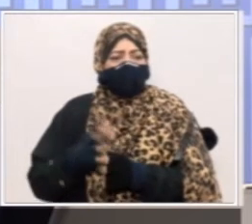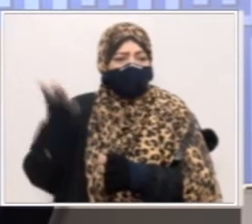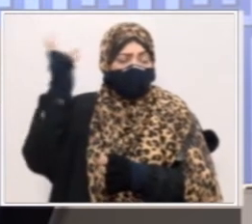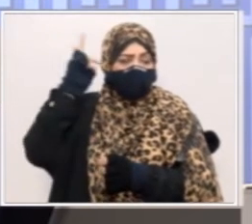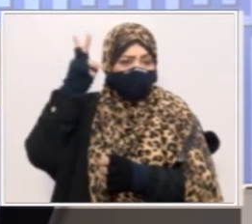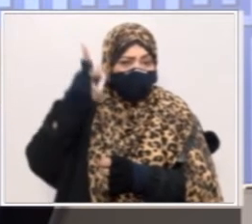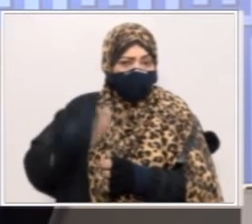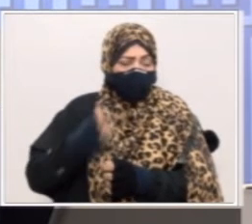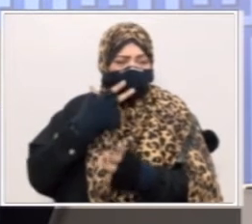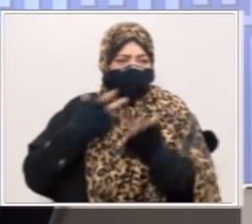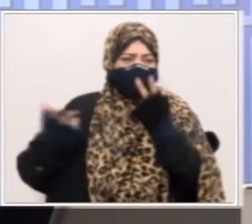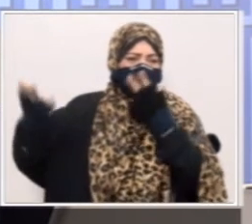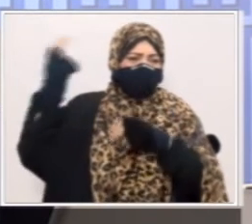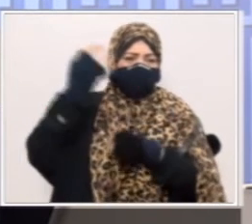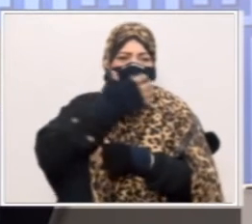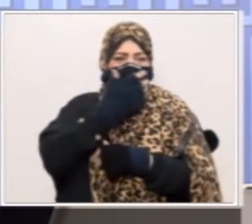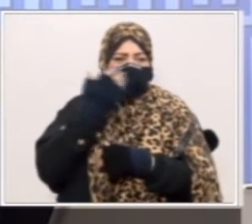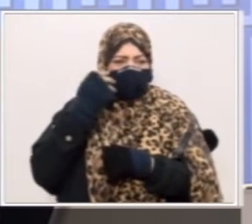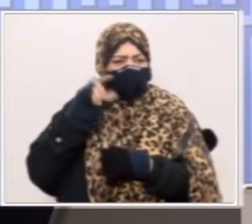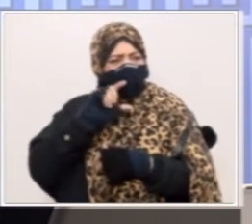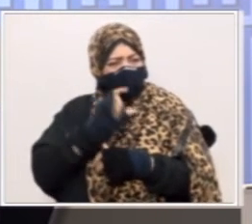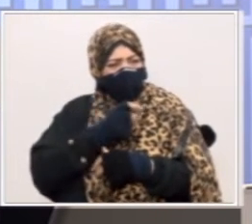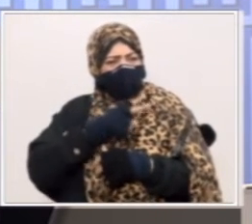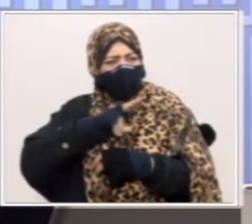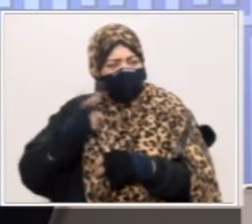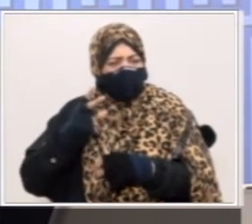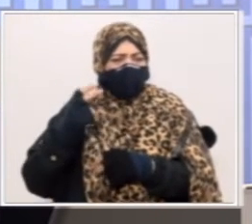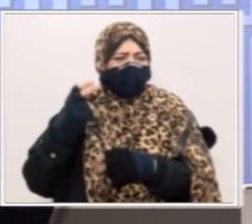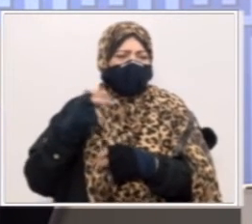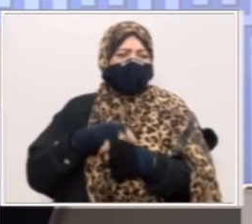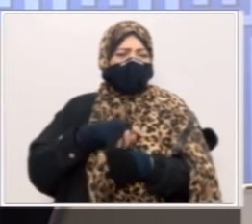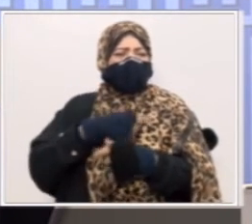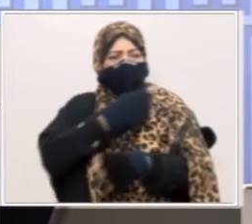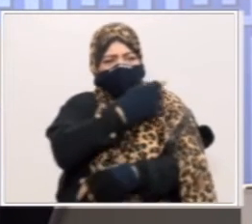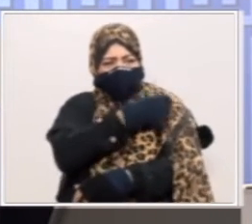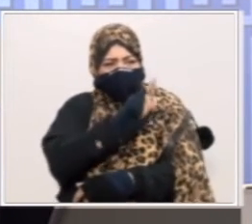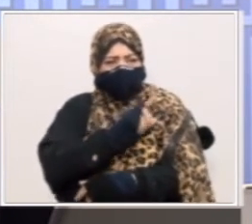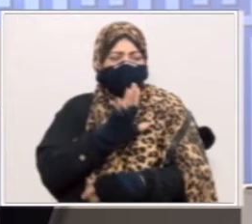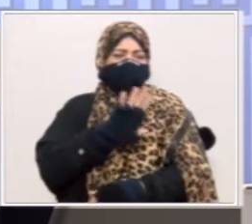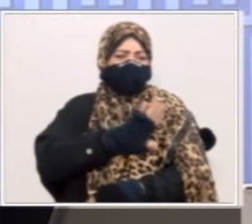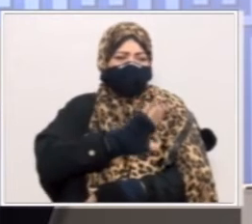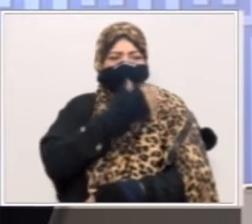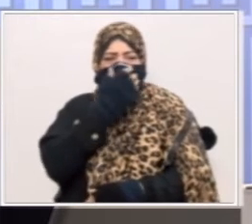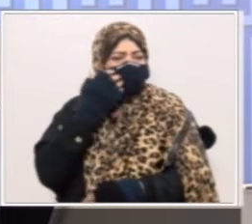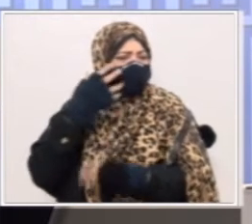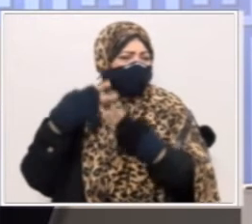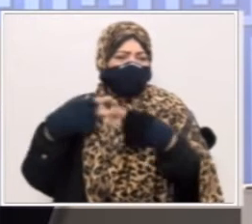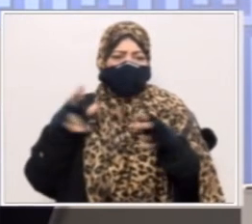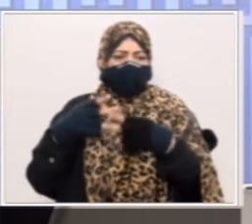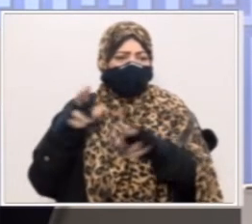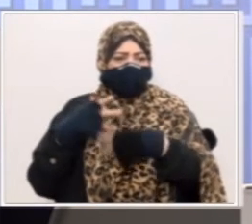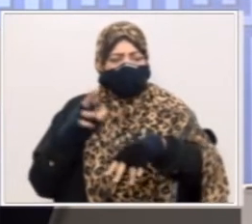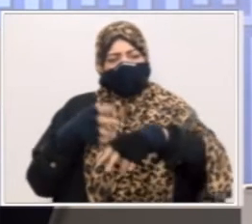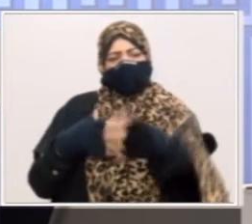صوم أجر وصوم تطوع فلا بأس أن يصوم وأن يتجاوز إلى ما